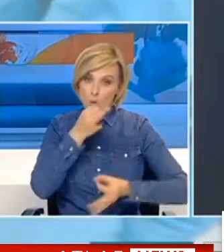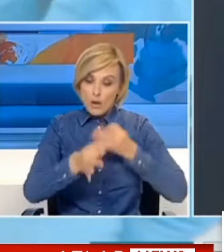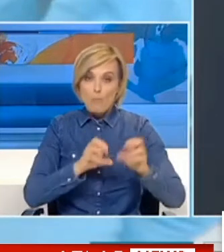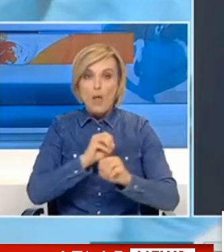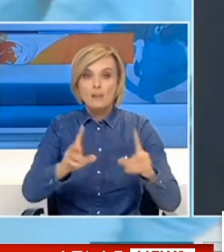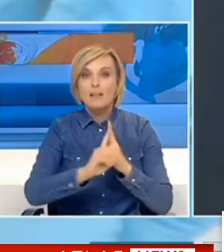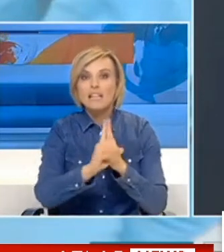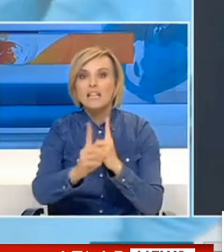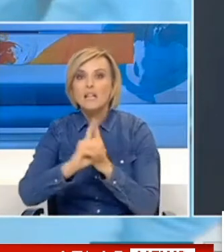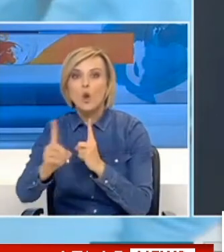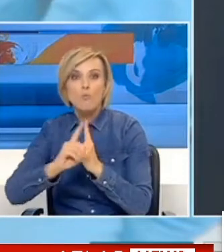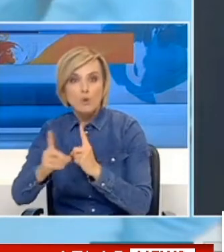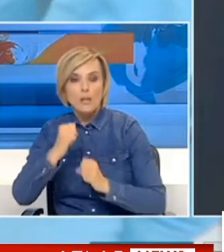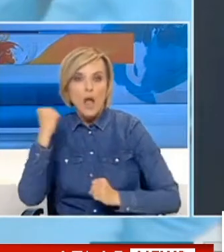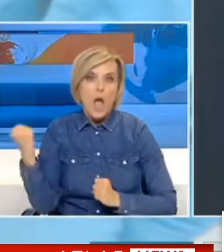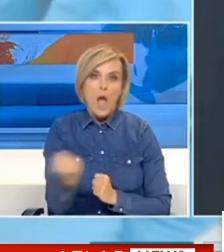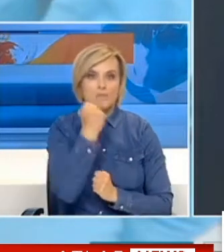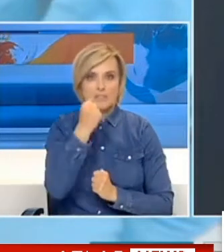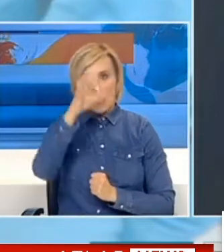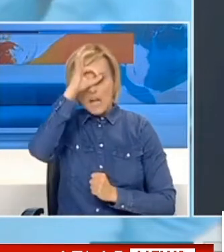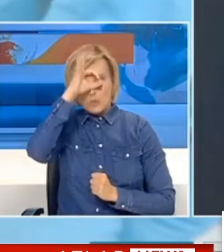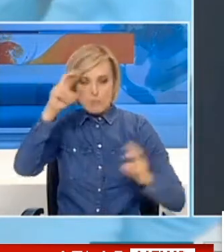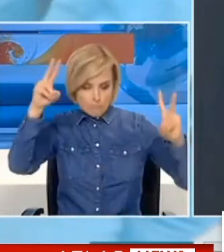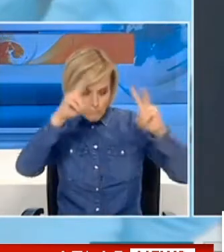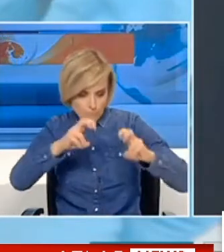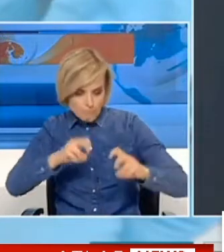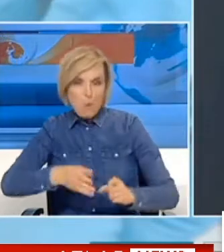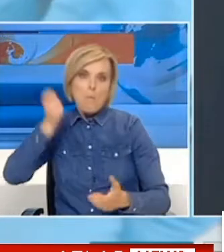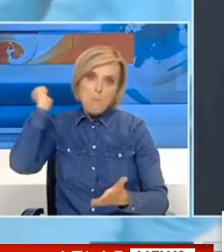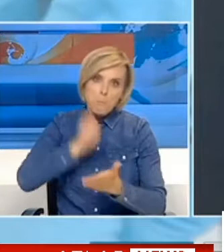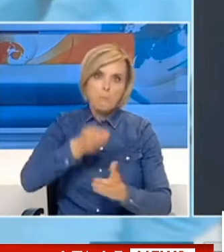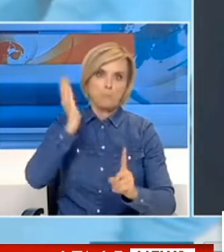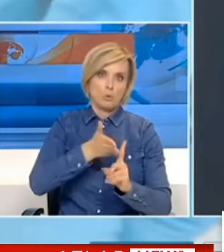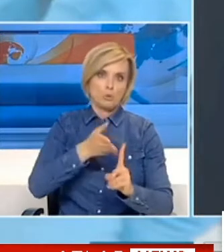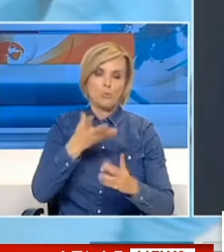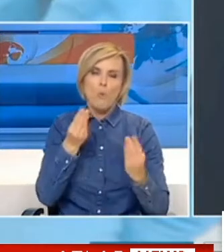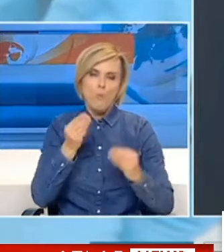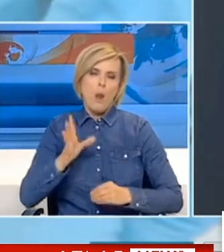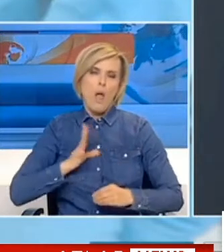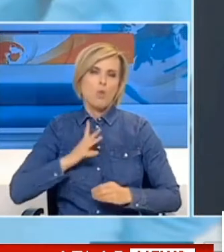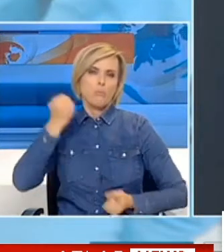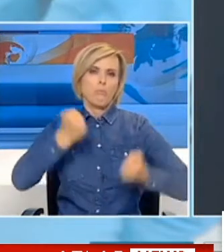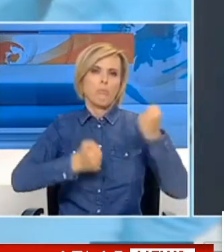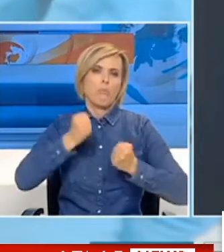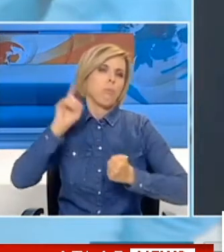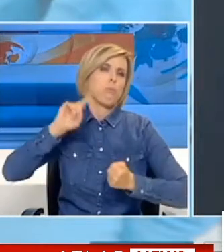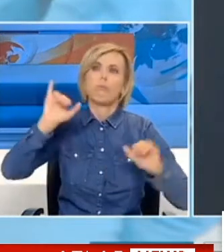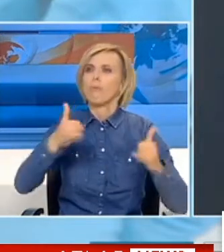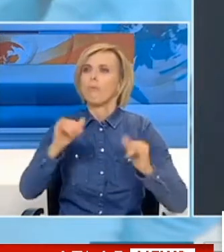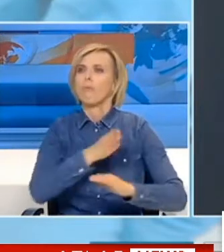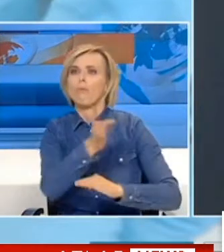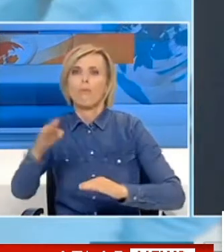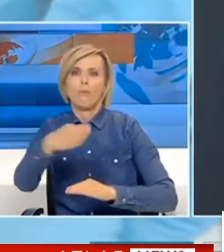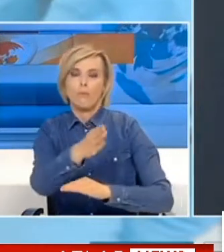ότι η εντατικοποίηση των ελέγχων είχε σε αποτέλεσμα την επιβολή περισσότερων προστήμων. Θα ήθελα να τονίσω για ακόμη μια φορά σε αυτούς τους